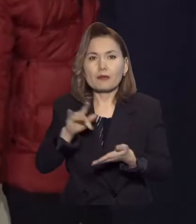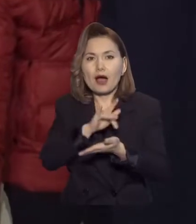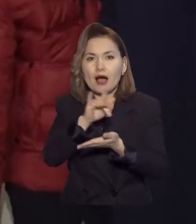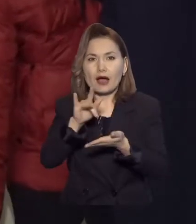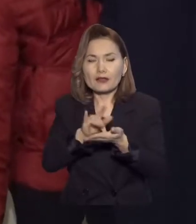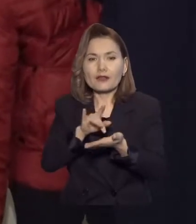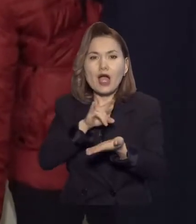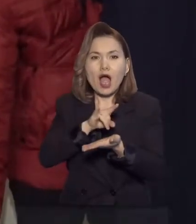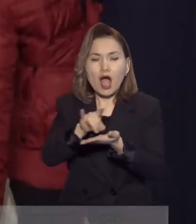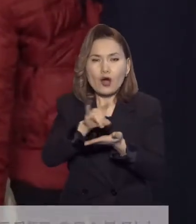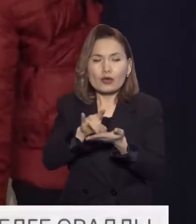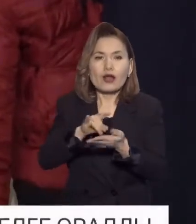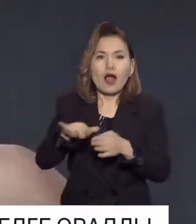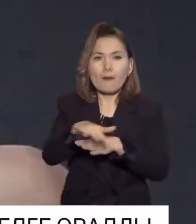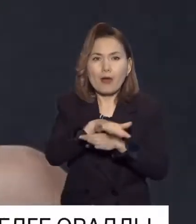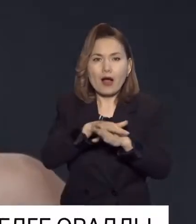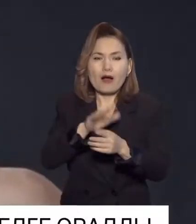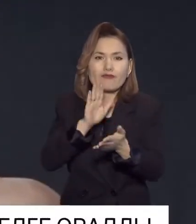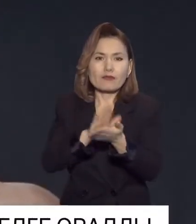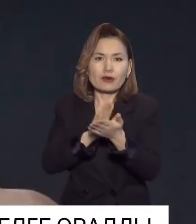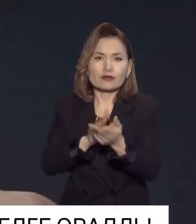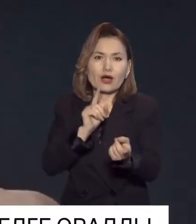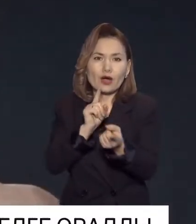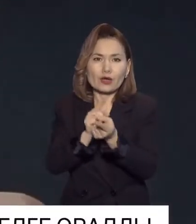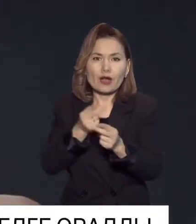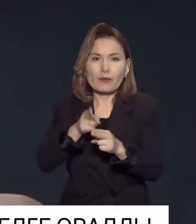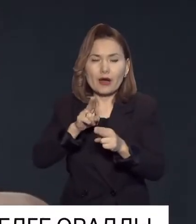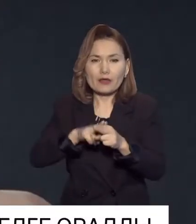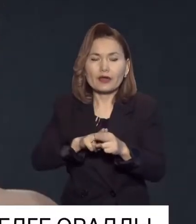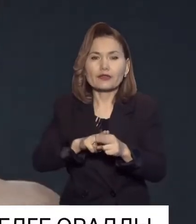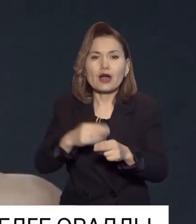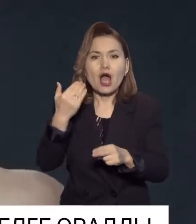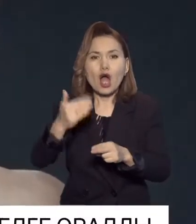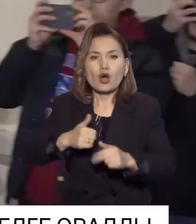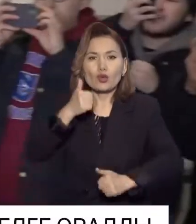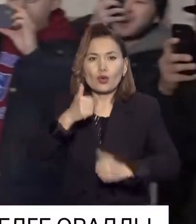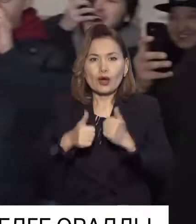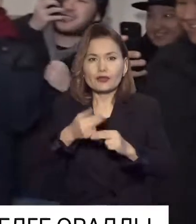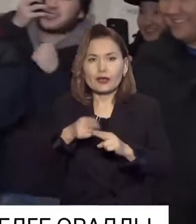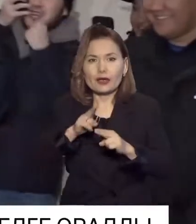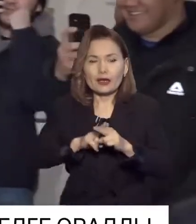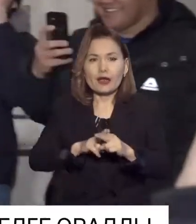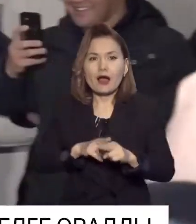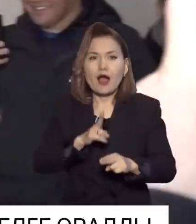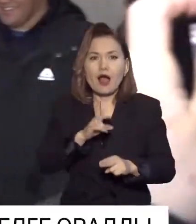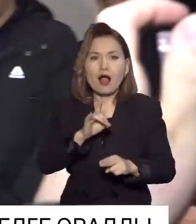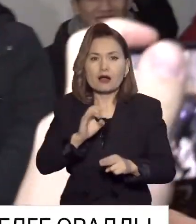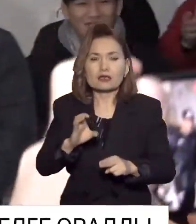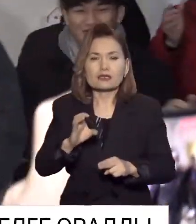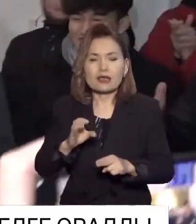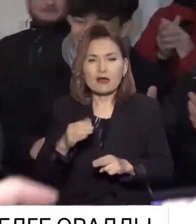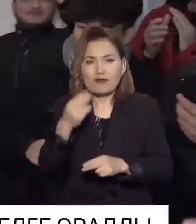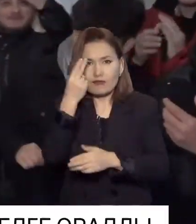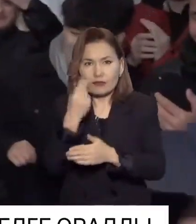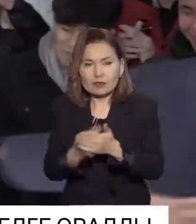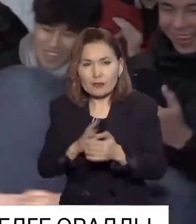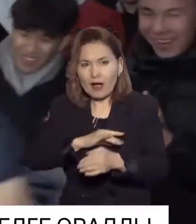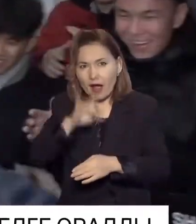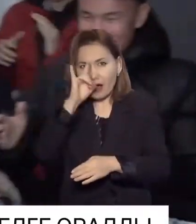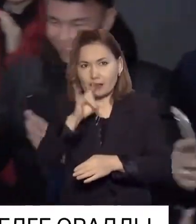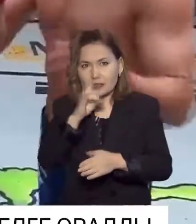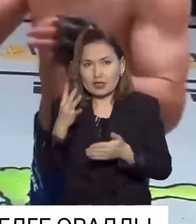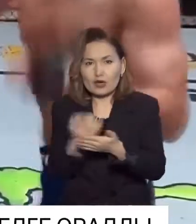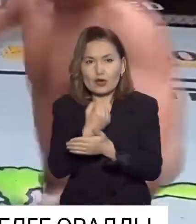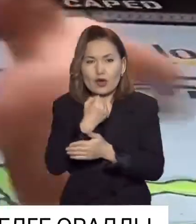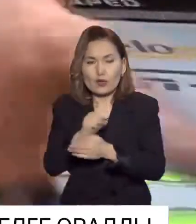жеңімпаздар жақындары мен жанкүйерлері қошеметпен қарсы алды. Ол Лас-Вегаста өткен турнирде гаяндық Карлстон Харристі тізе бүктірді. Кездесу